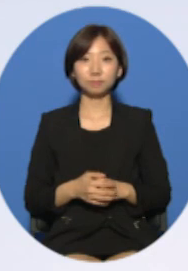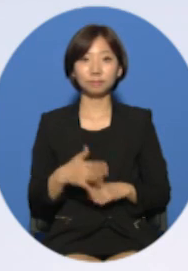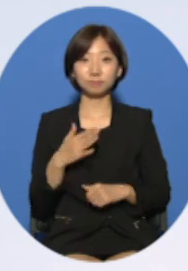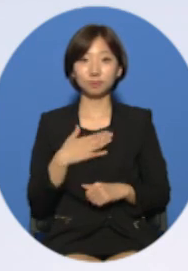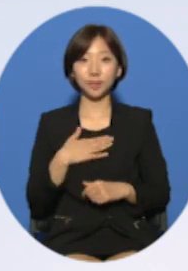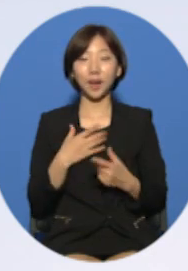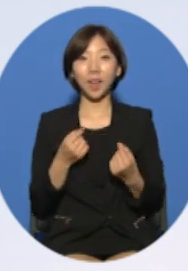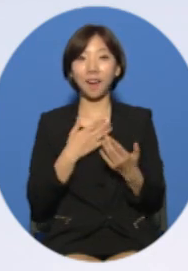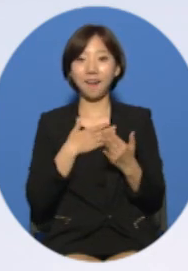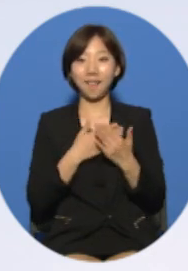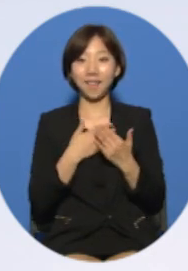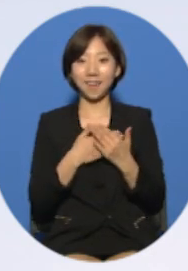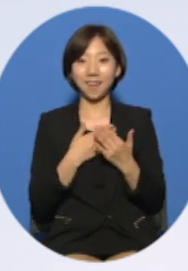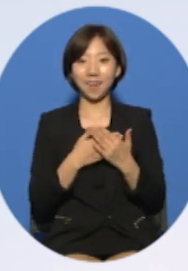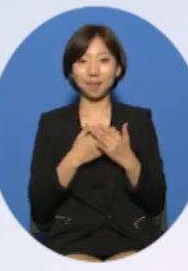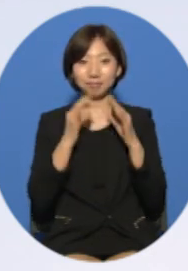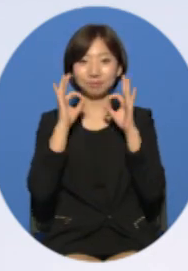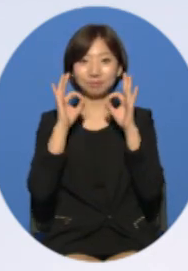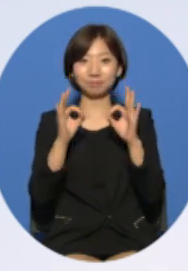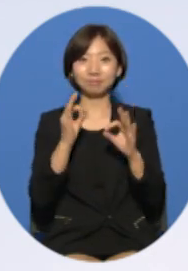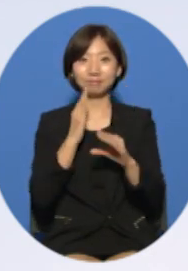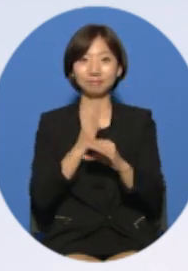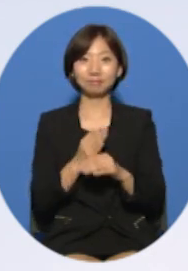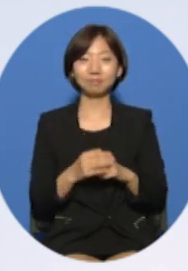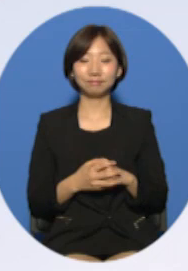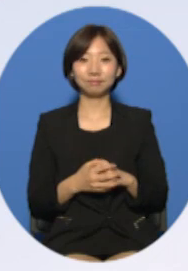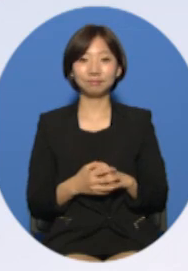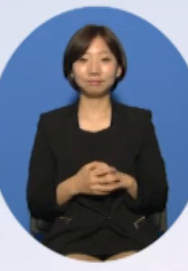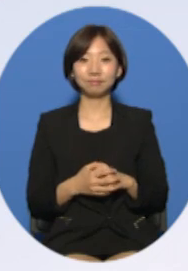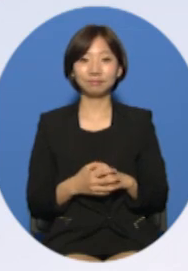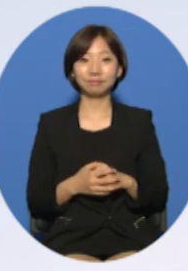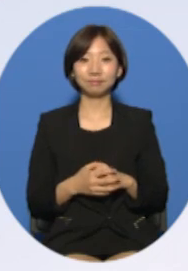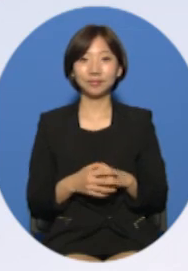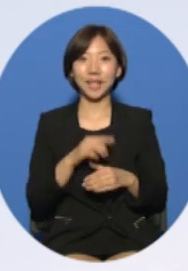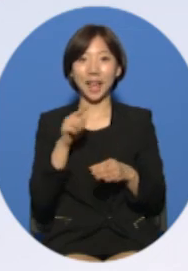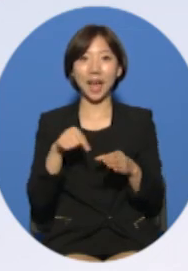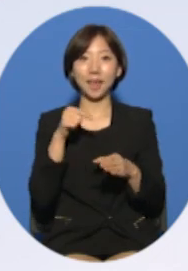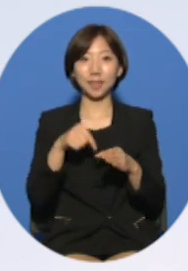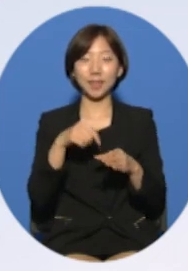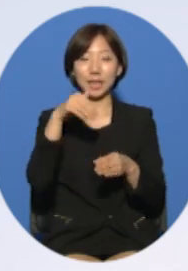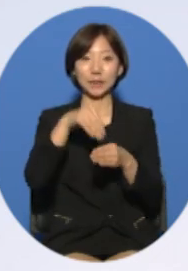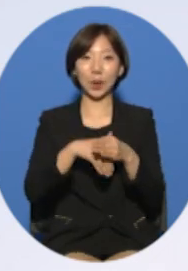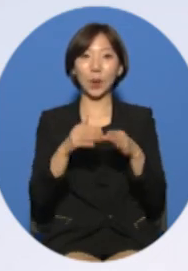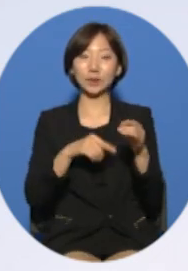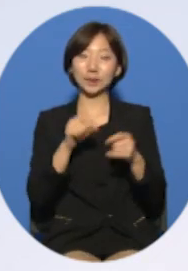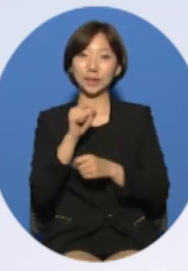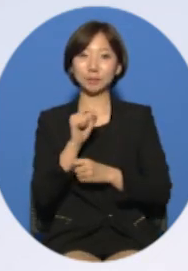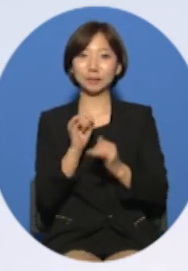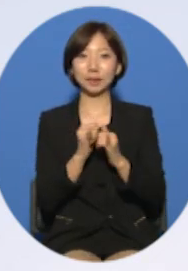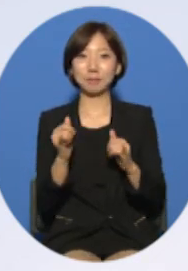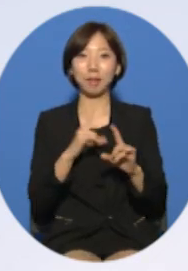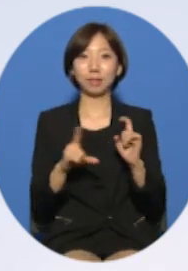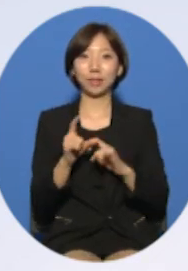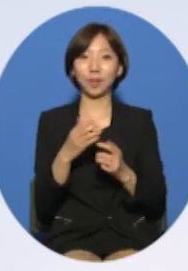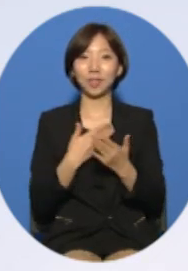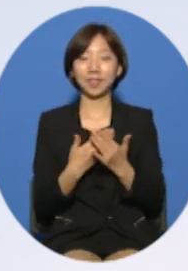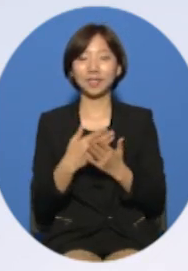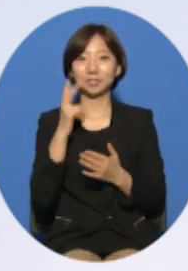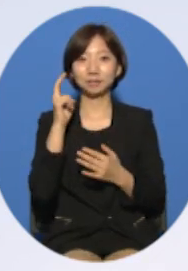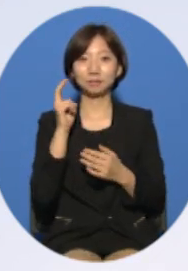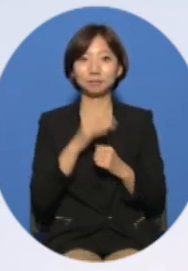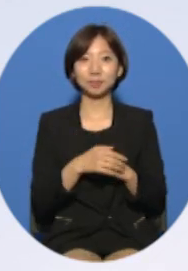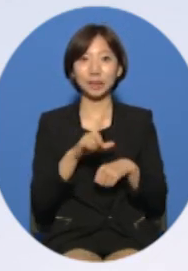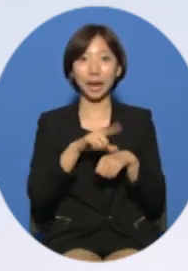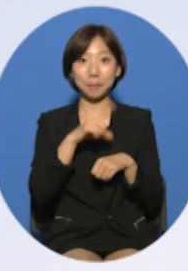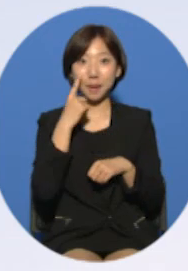굉장히 떨리는 마음으로 지켜보고 있는데. 지금 이 안에 계신 이 선거 사무원 여러분들이 더 떨릴 겁니다. 그럴 겁니다. 예. 네, 시간을